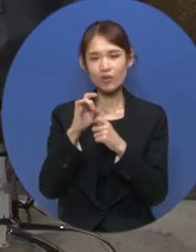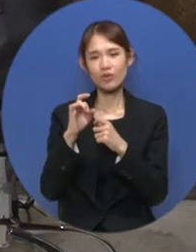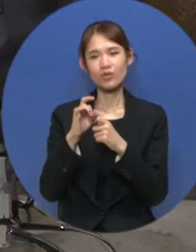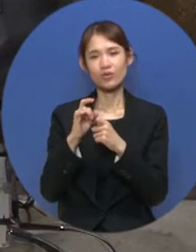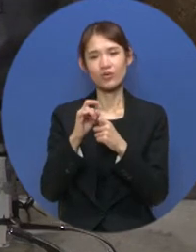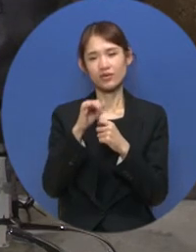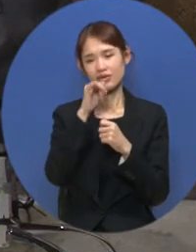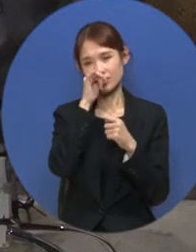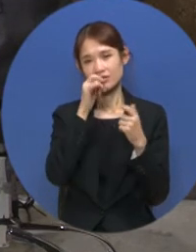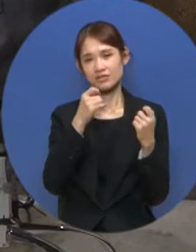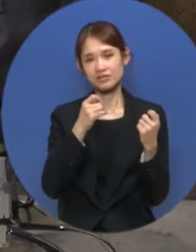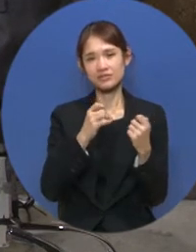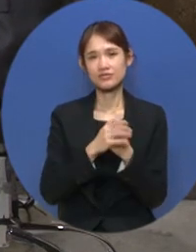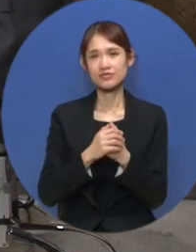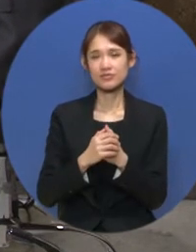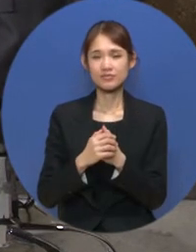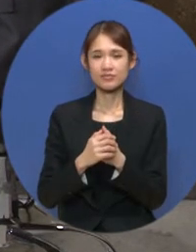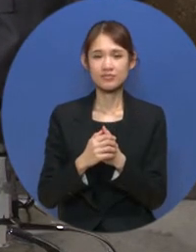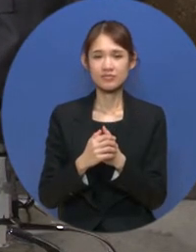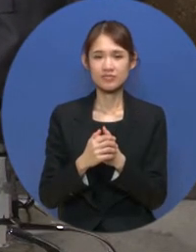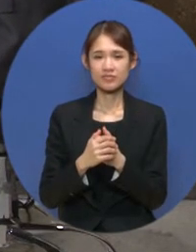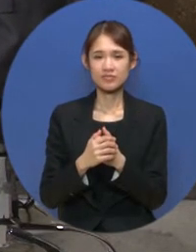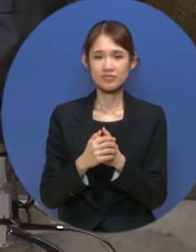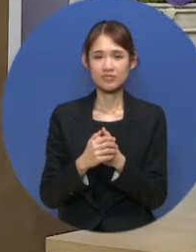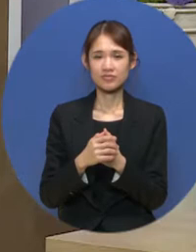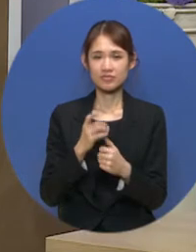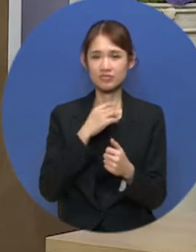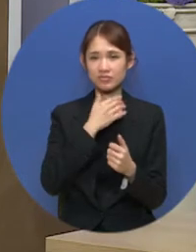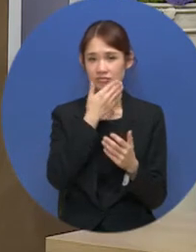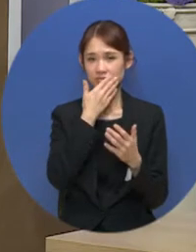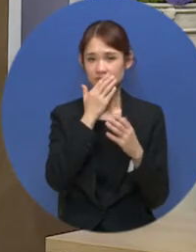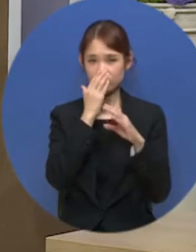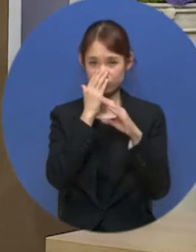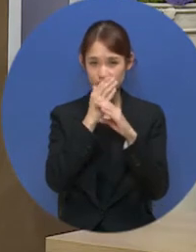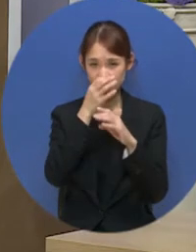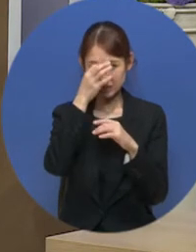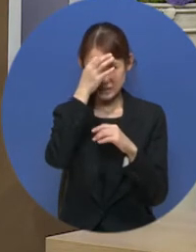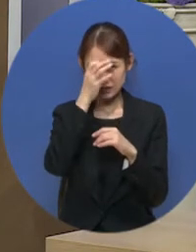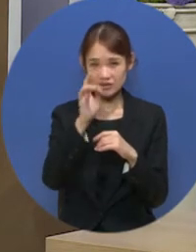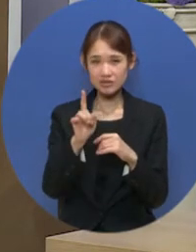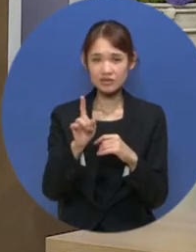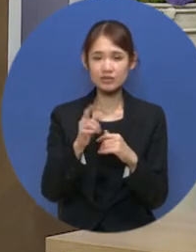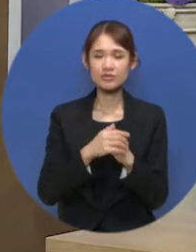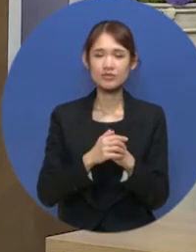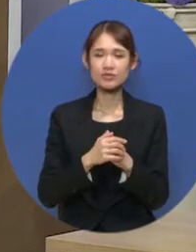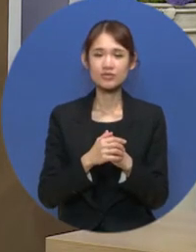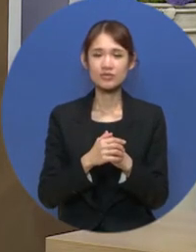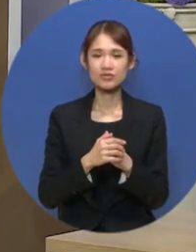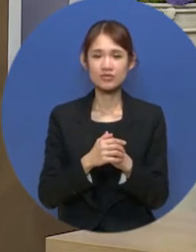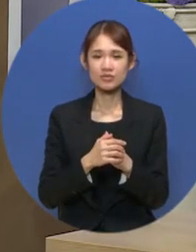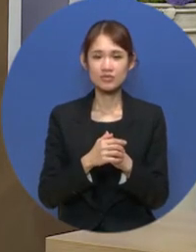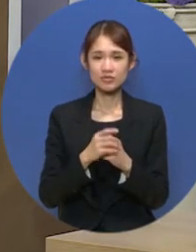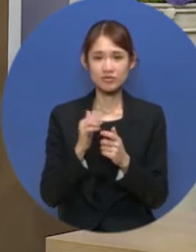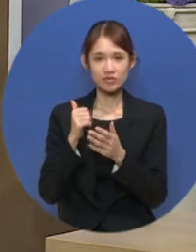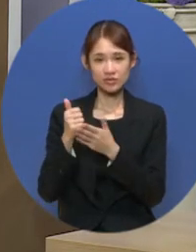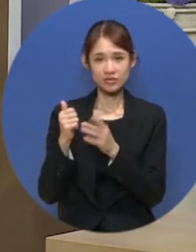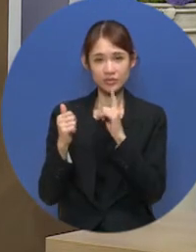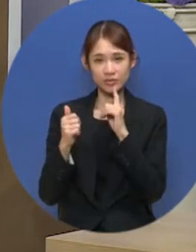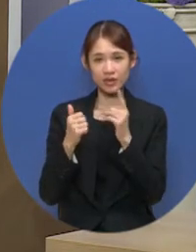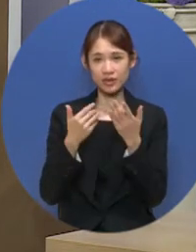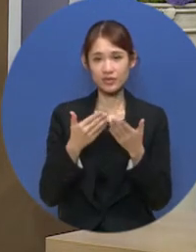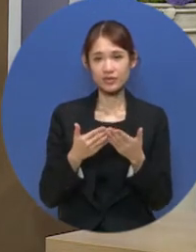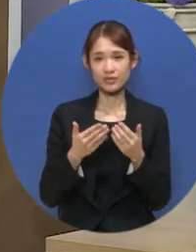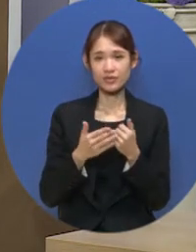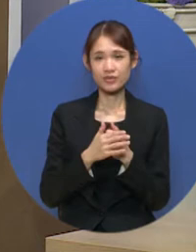노력이 있으셨을 것 같거든요. 그래서 가장 중점에 둔 기능이 있다면 어떤 것이 있는지 네, 팀장님께서